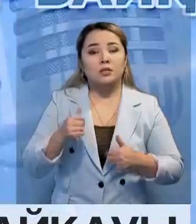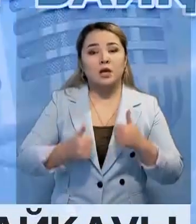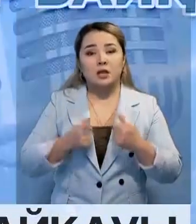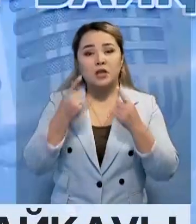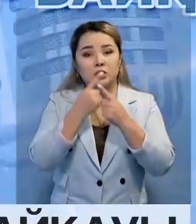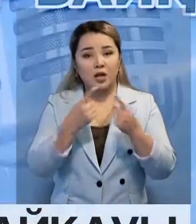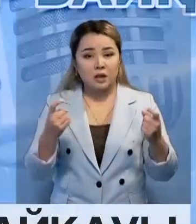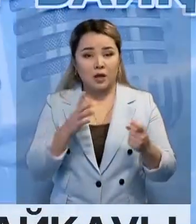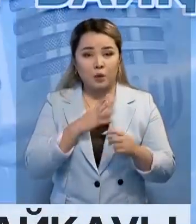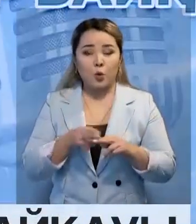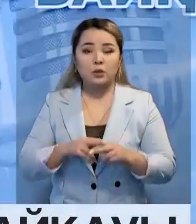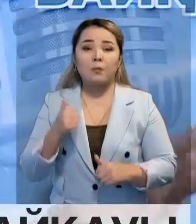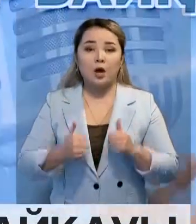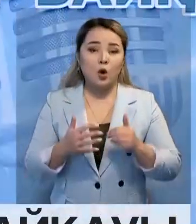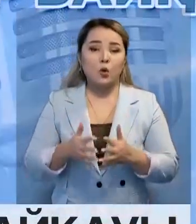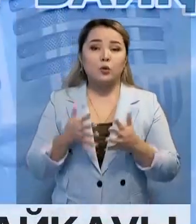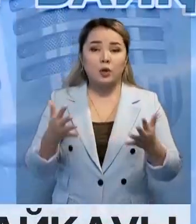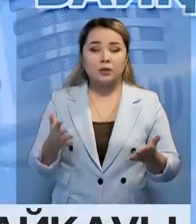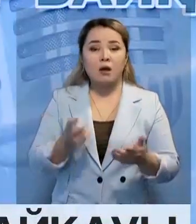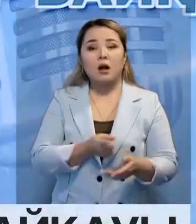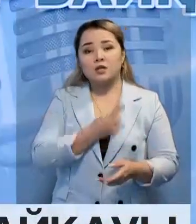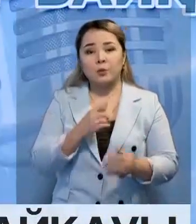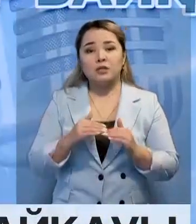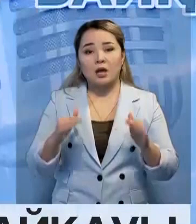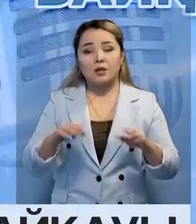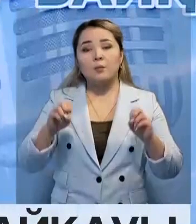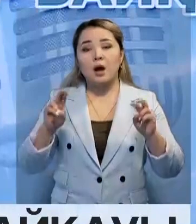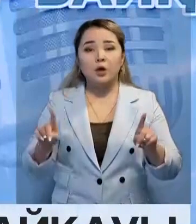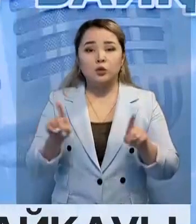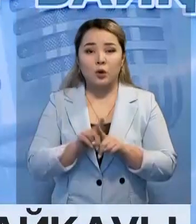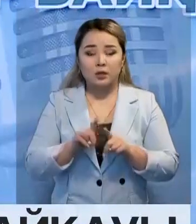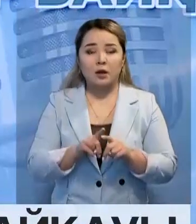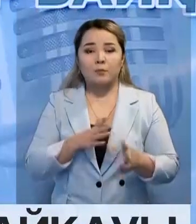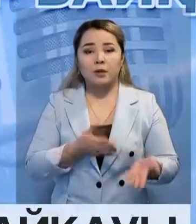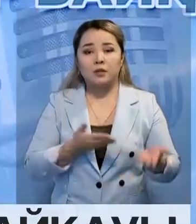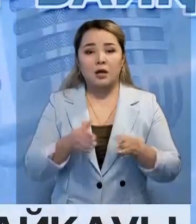жарияладық. Бұл байқауға үлкен кәдімгі кәсіби деңгейдегі мамандар қазылық етті.